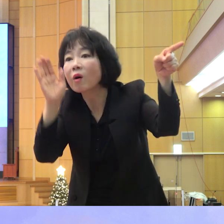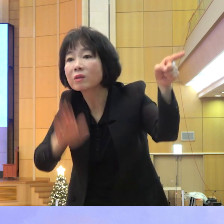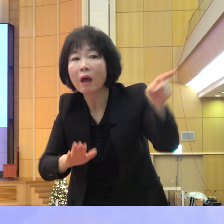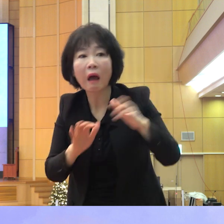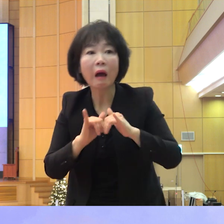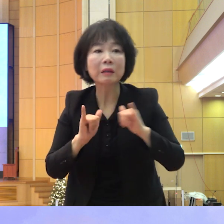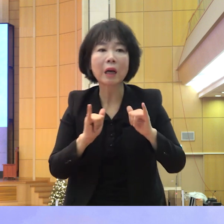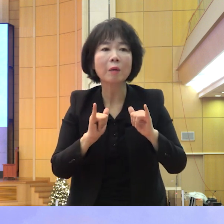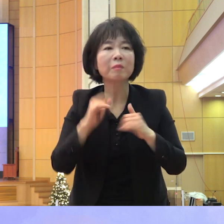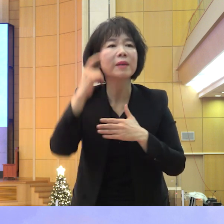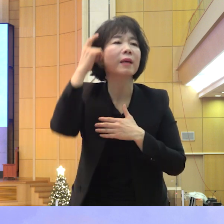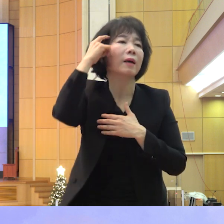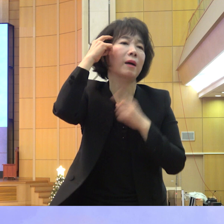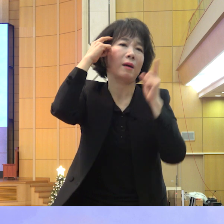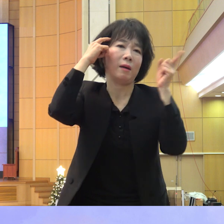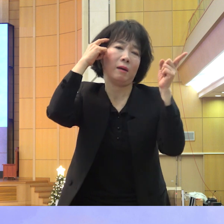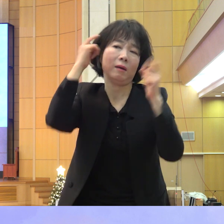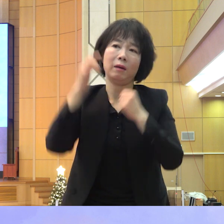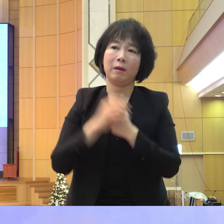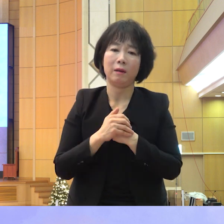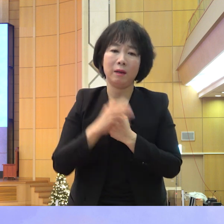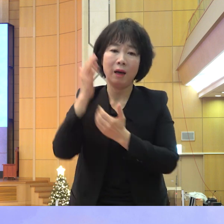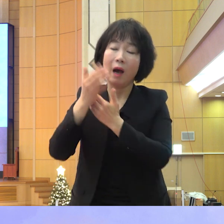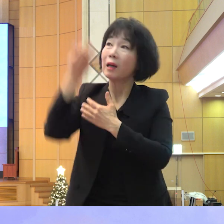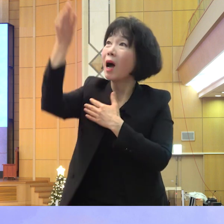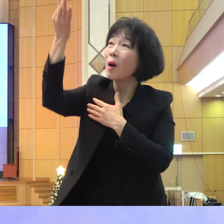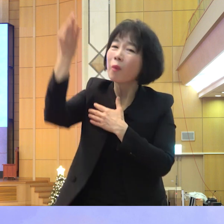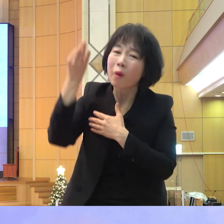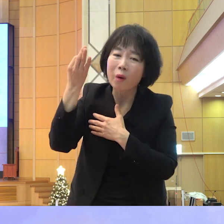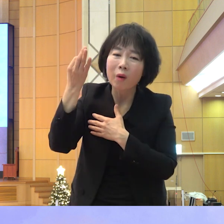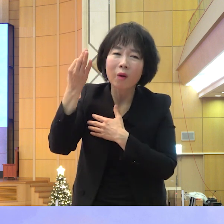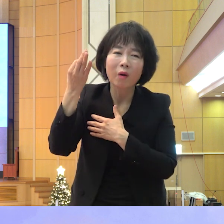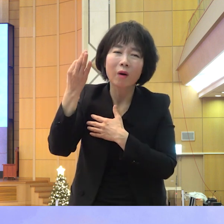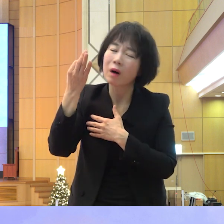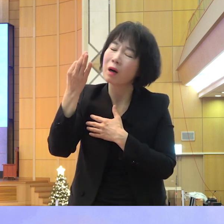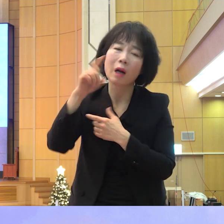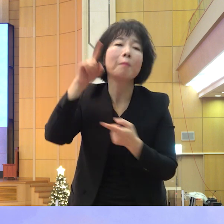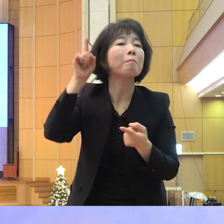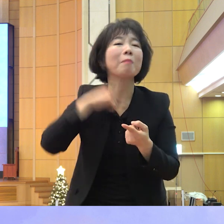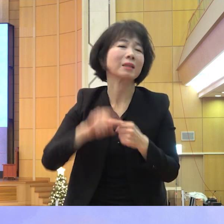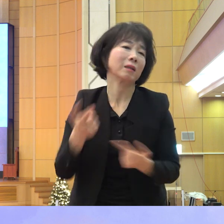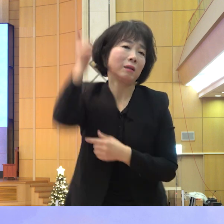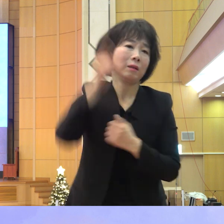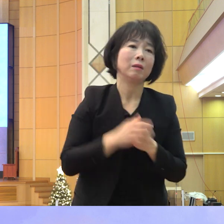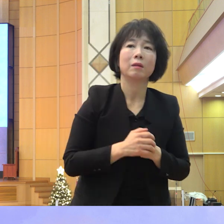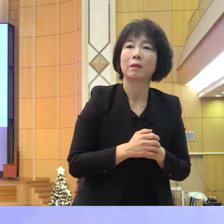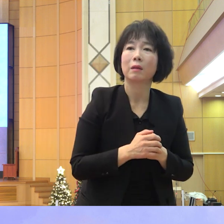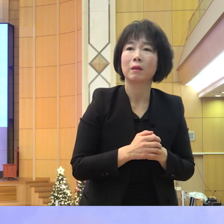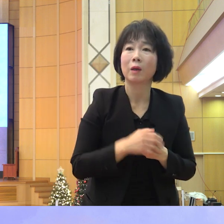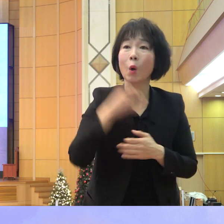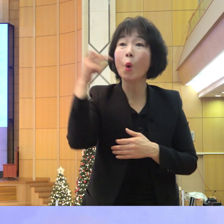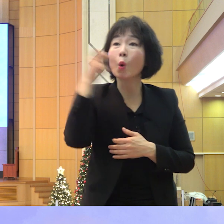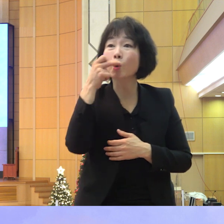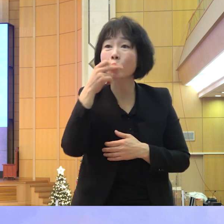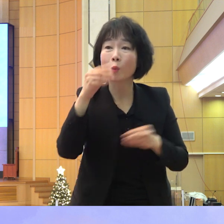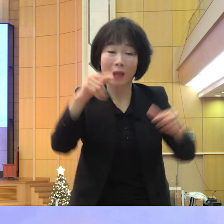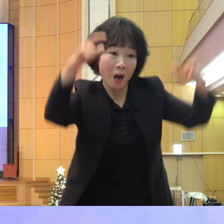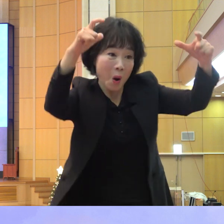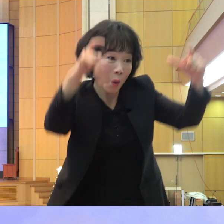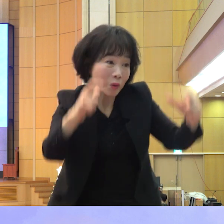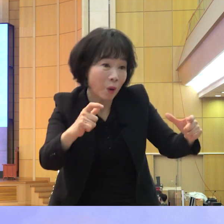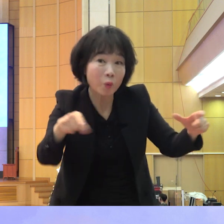사람이 아무리 똑똑해봤자 하나님만큼 지혜가 있지 않잖아. 소돔 고모라가